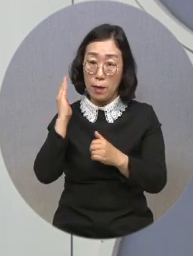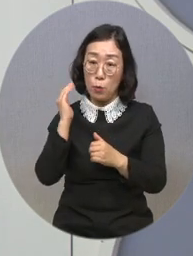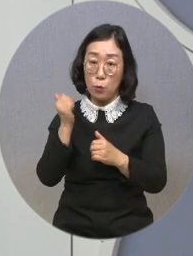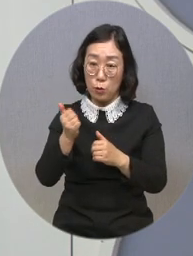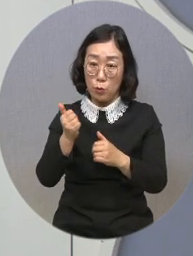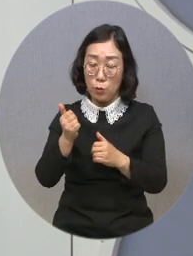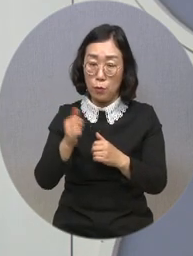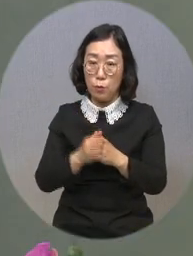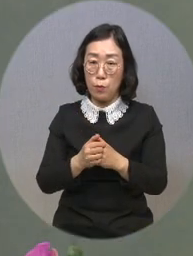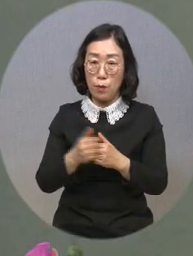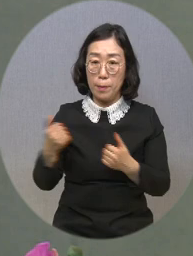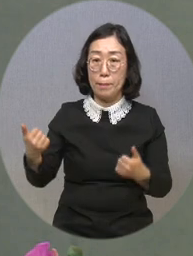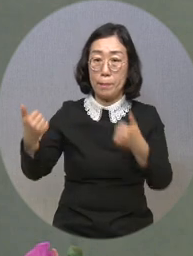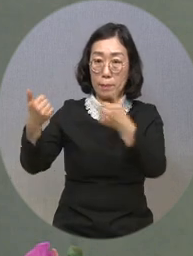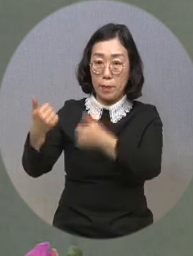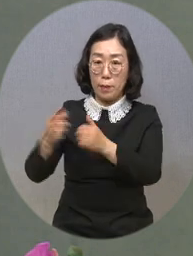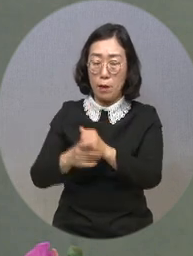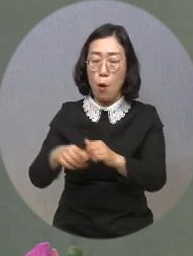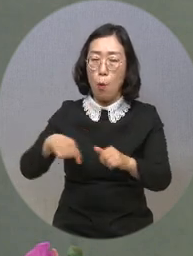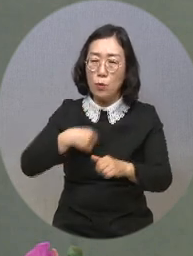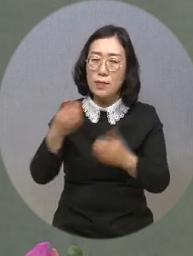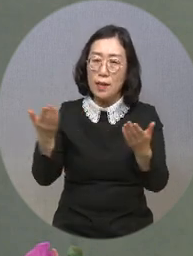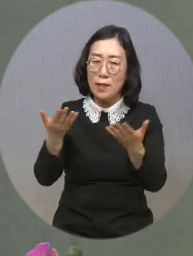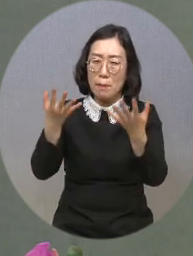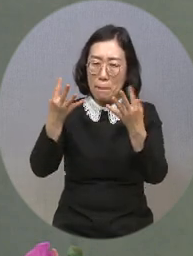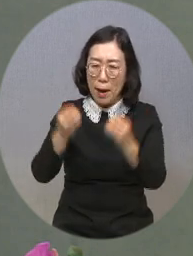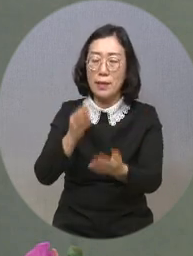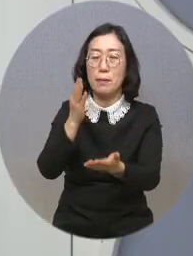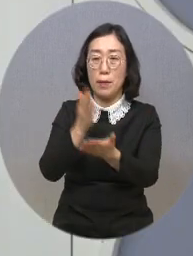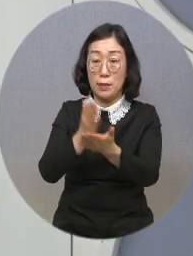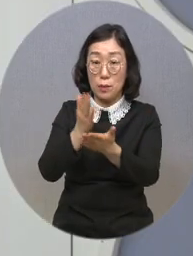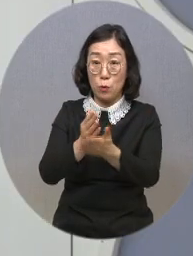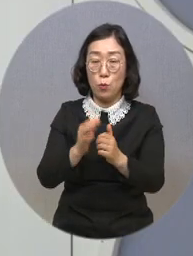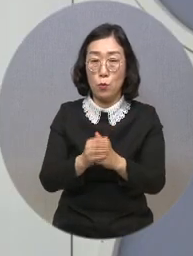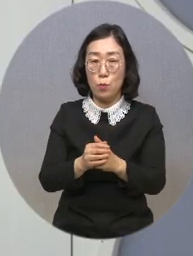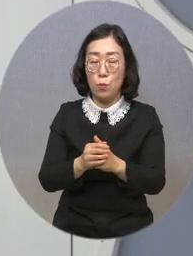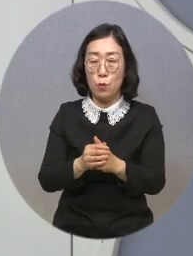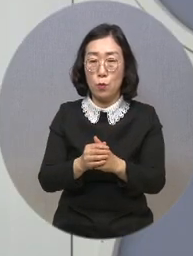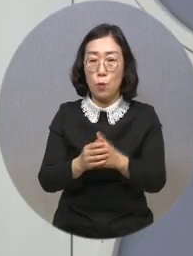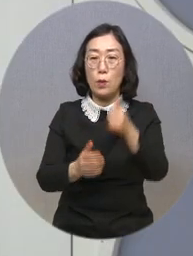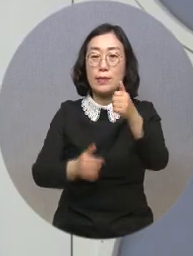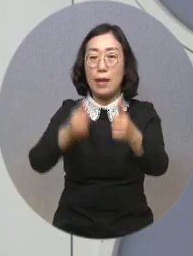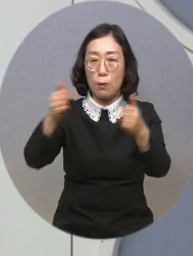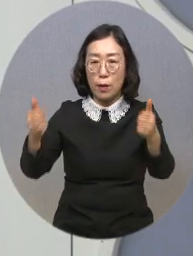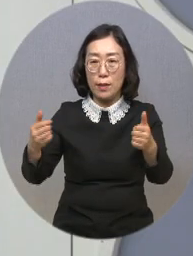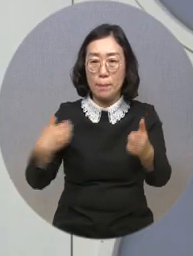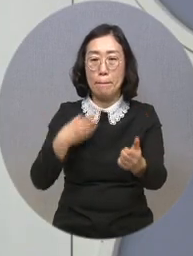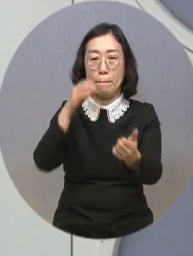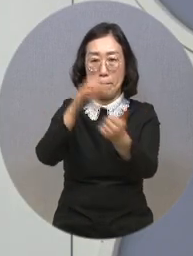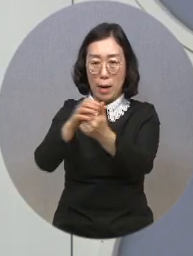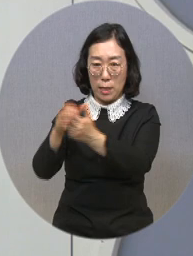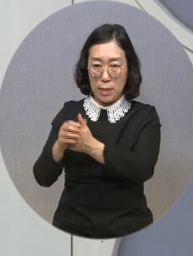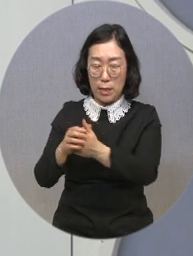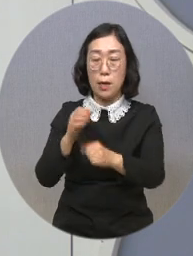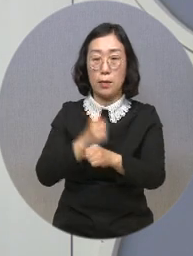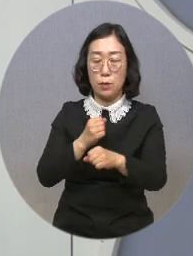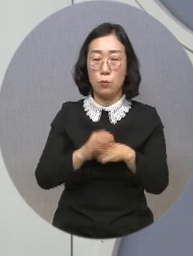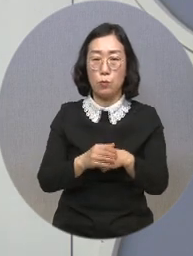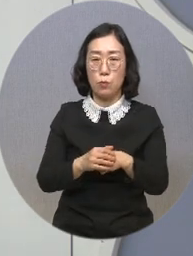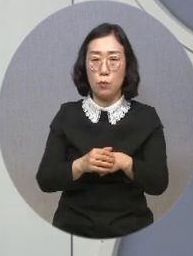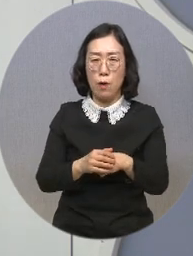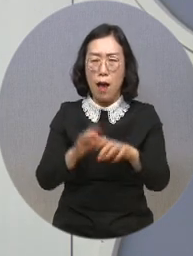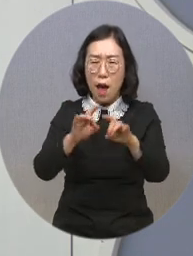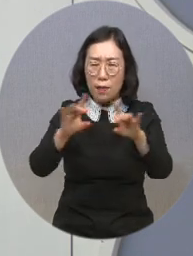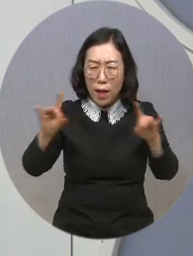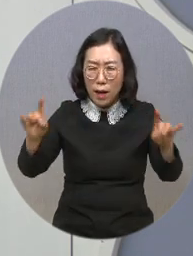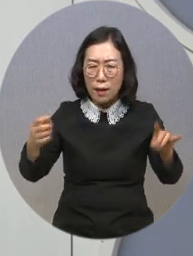대통령님 그 일 혼자 너무 많이 하지 마시고 장관들한테 좀 맡기시고 국회한테 좀 맡기시라고 그 대통령이 일일이